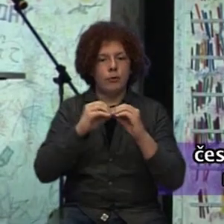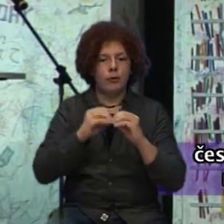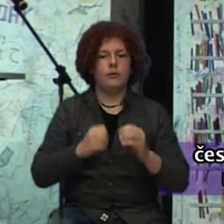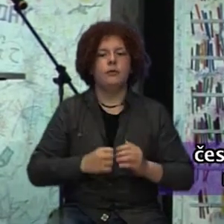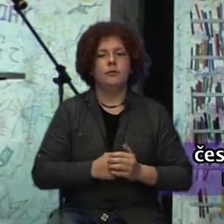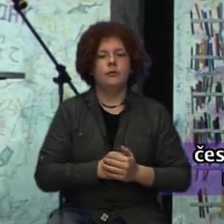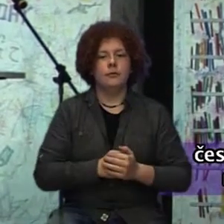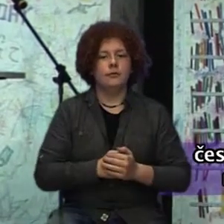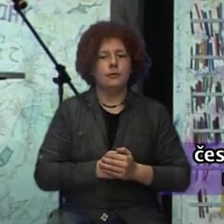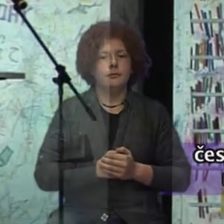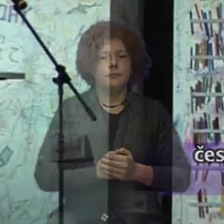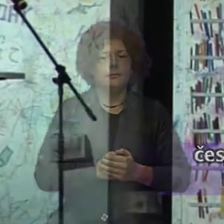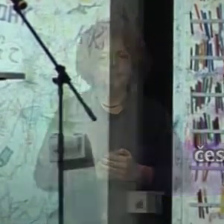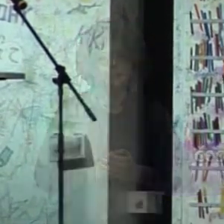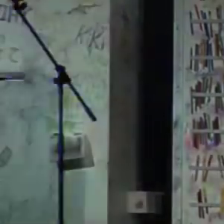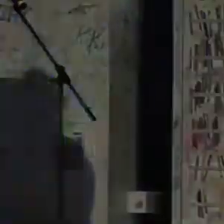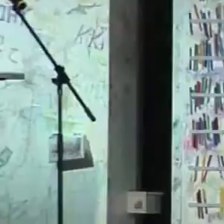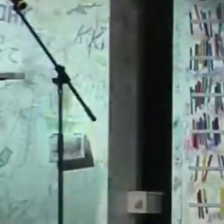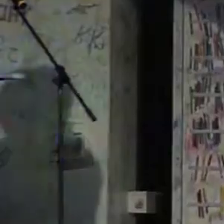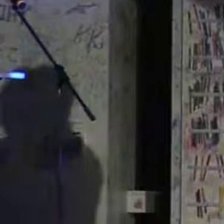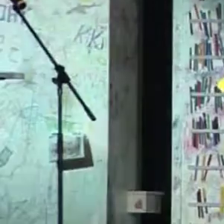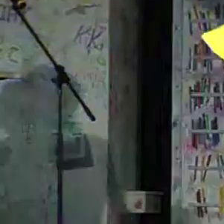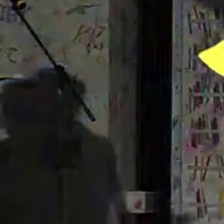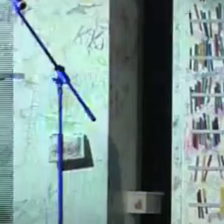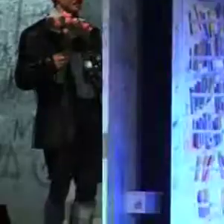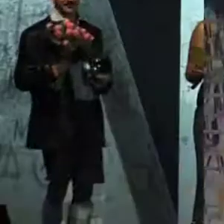Laurent Boileau. Gratulujeme!